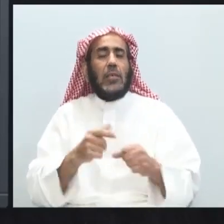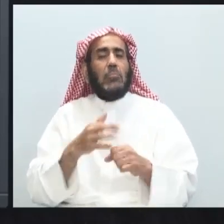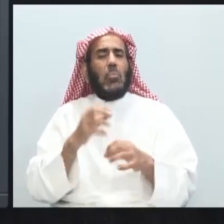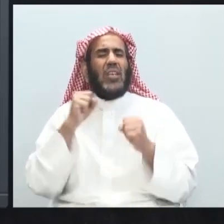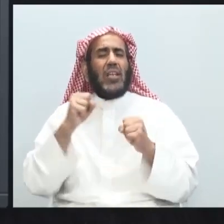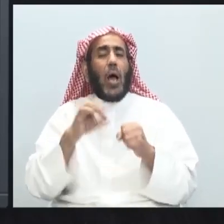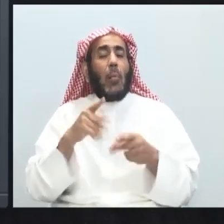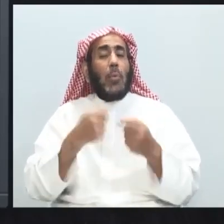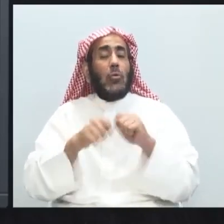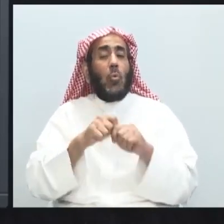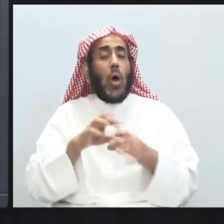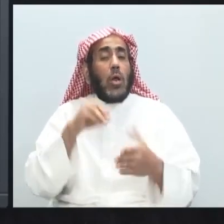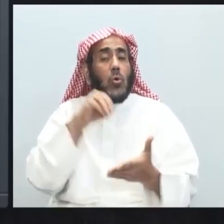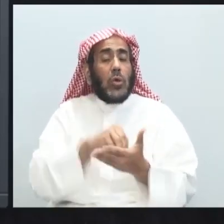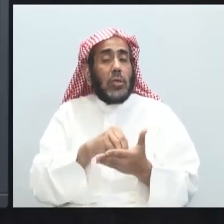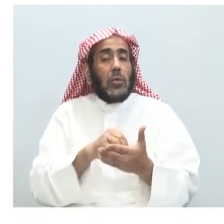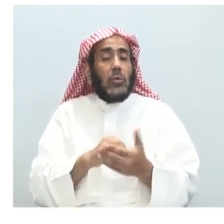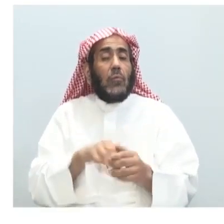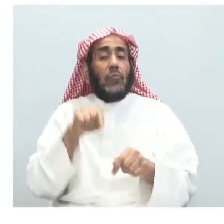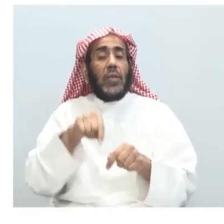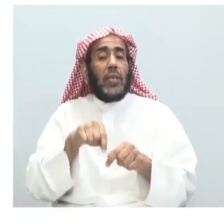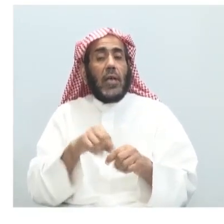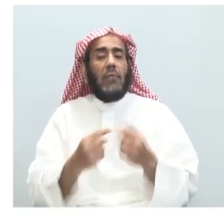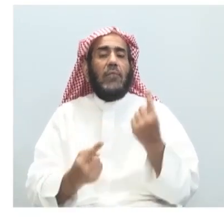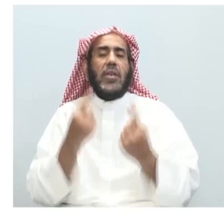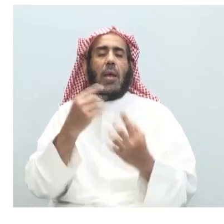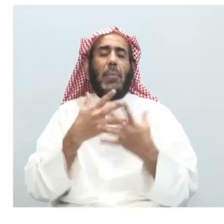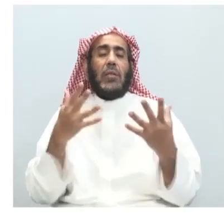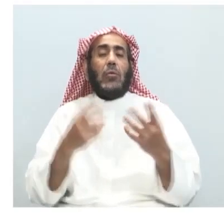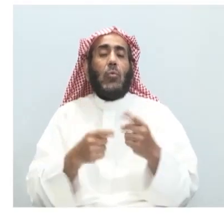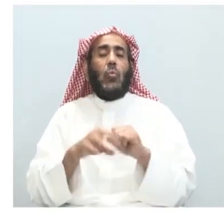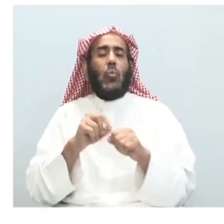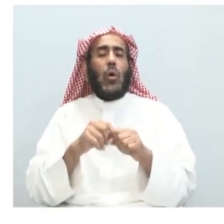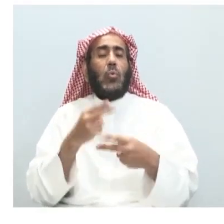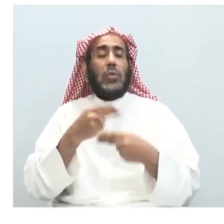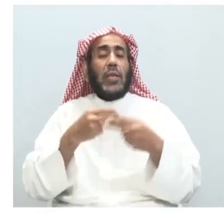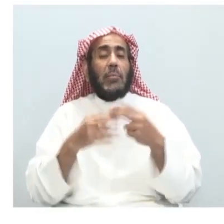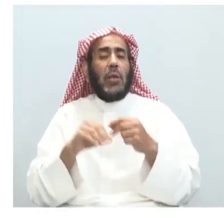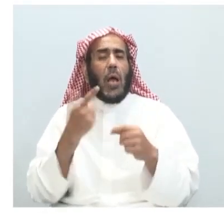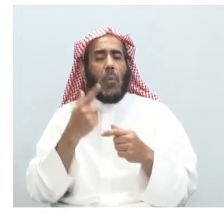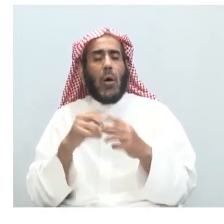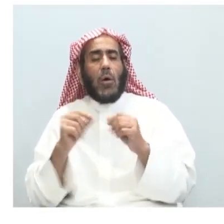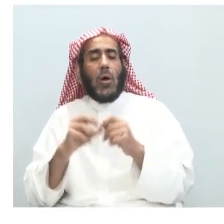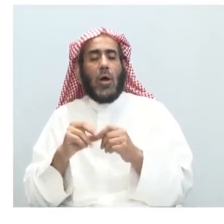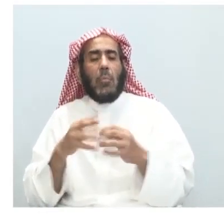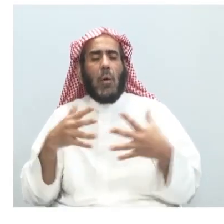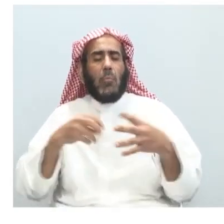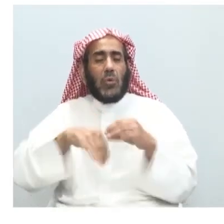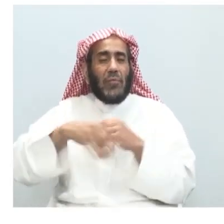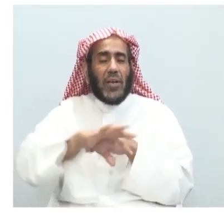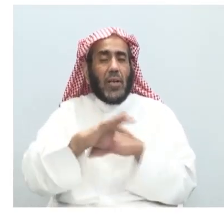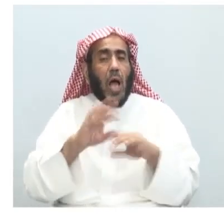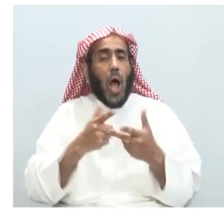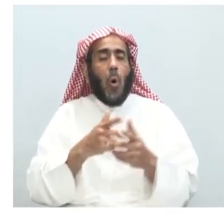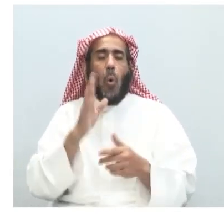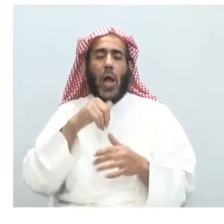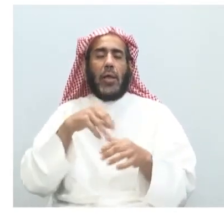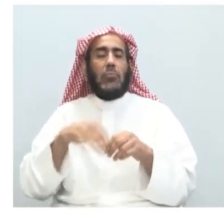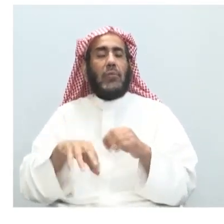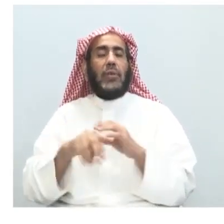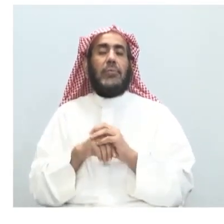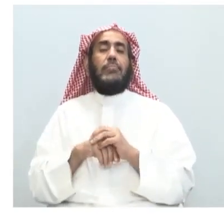يصنعه واين يوجد يوجد في النباتات وله تركيبين اما انه متفرع او غير